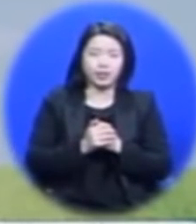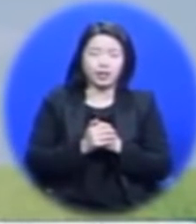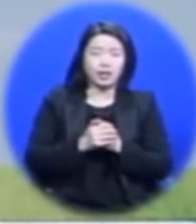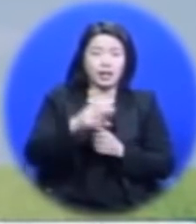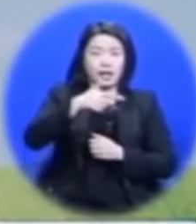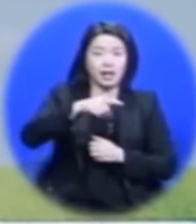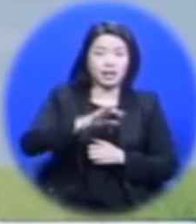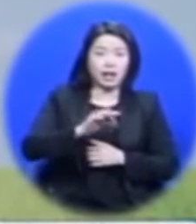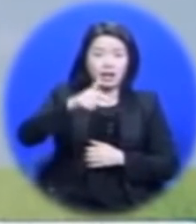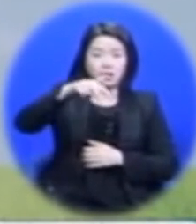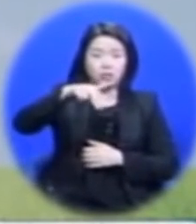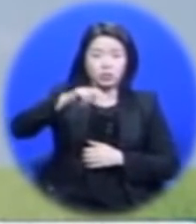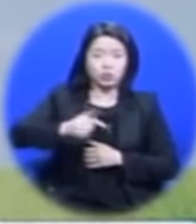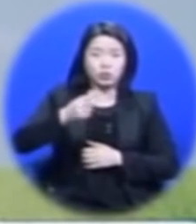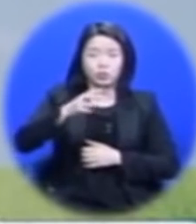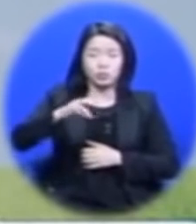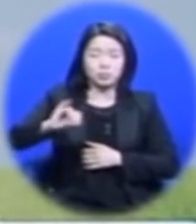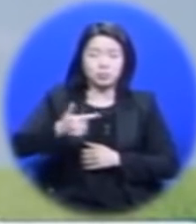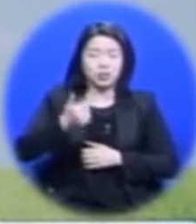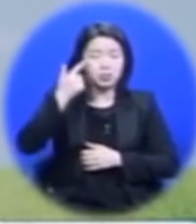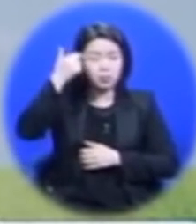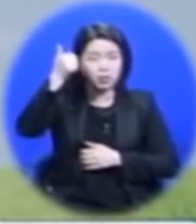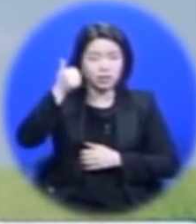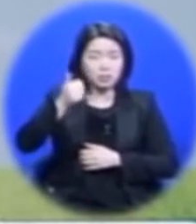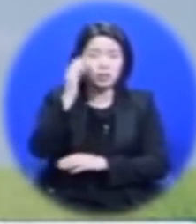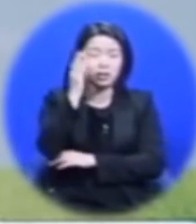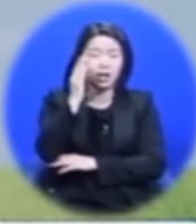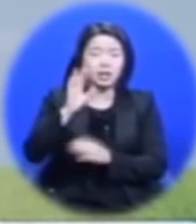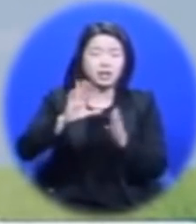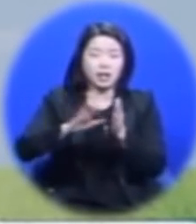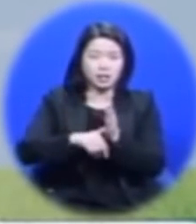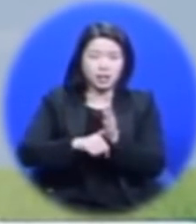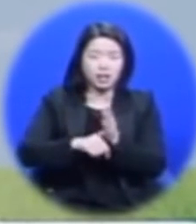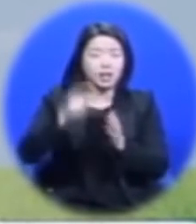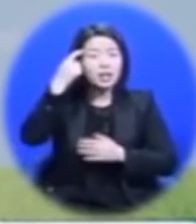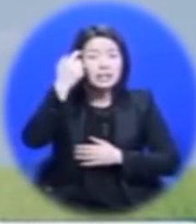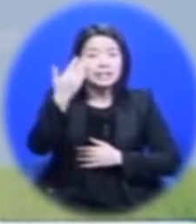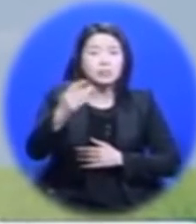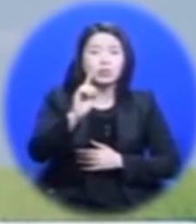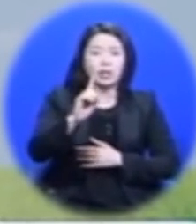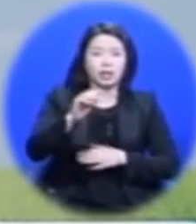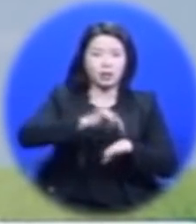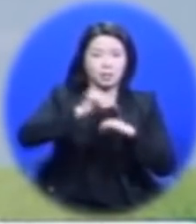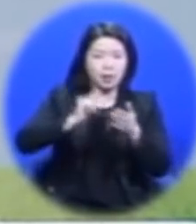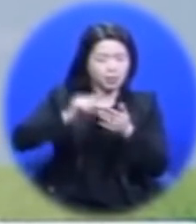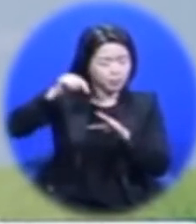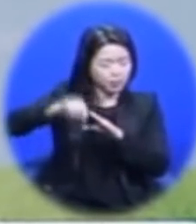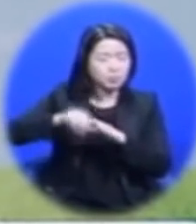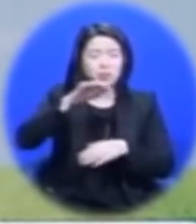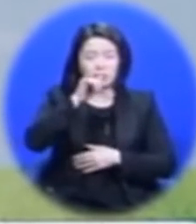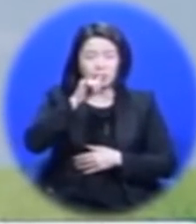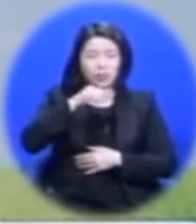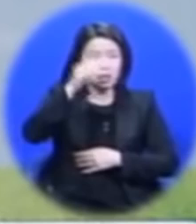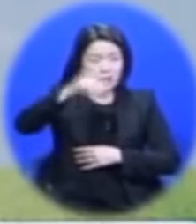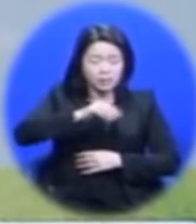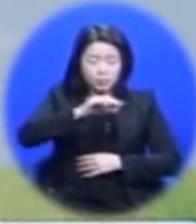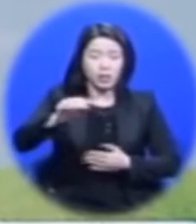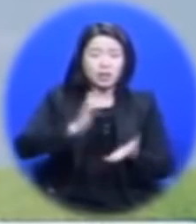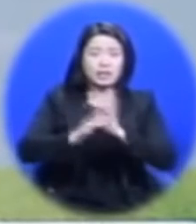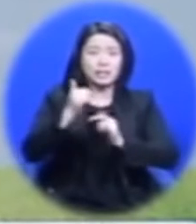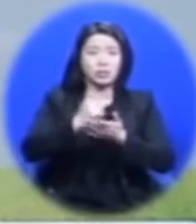강주민 목사님께서 강의하시면서 던진 질문 하나가 마음에 깊이 와 닿았습니다. 십자가의 예수님을